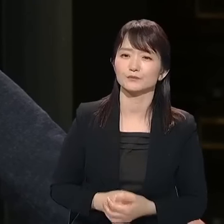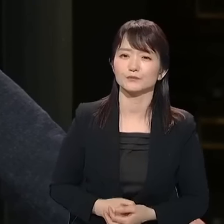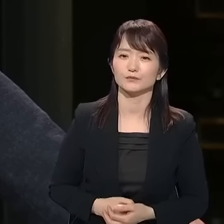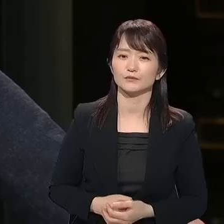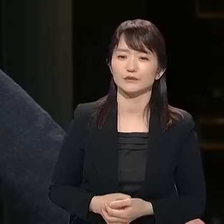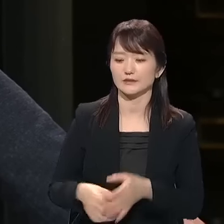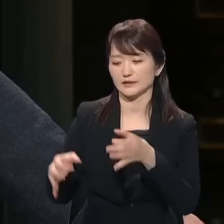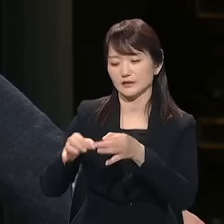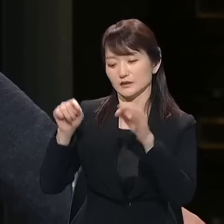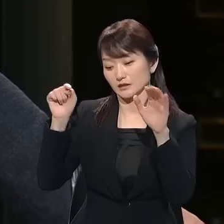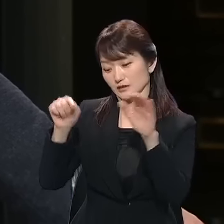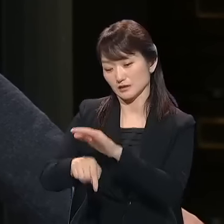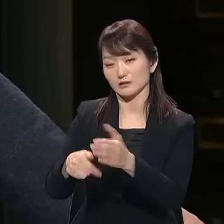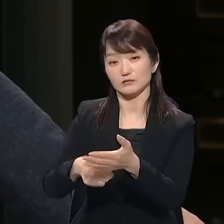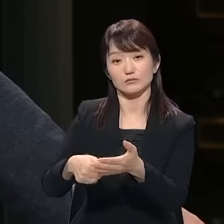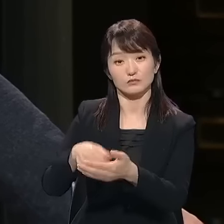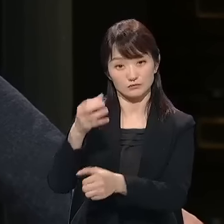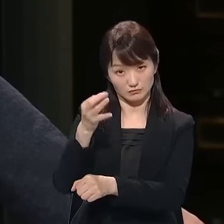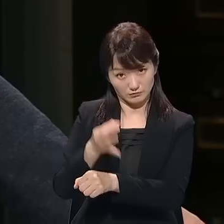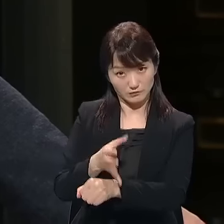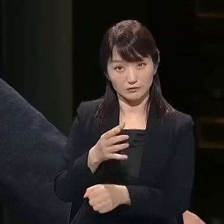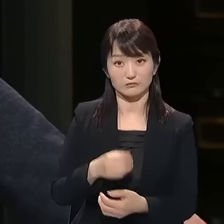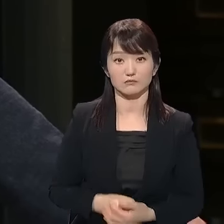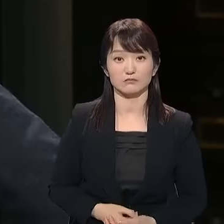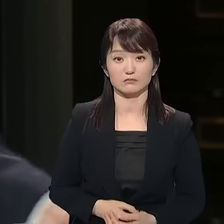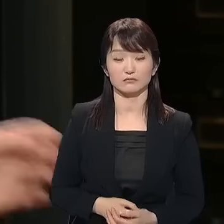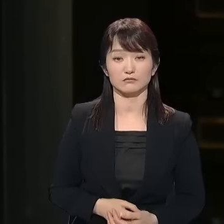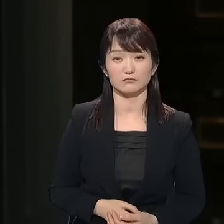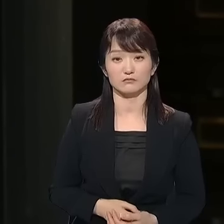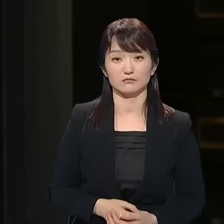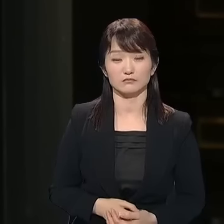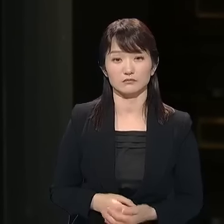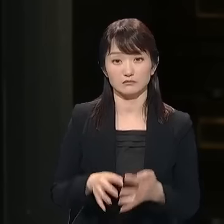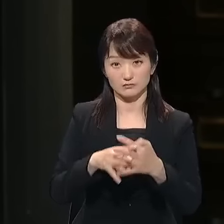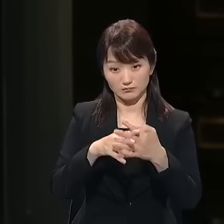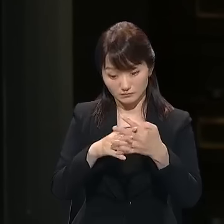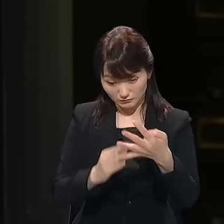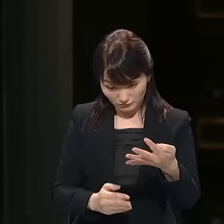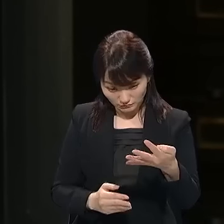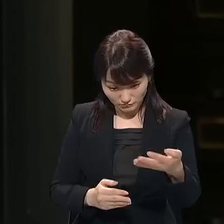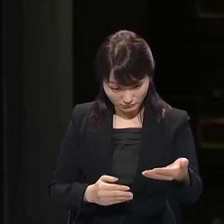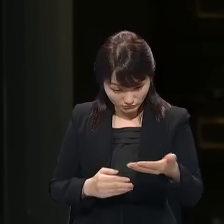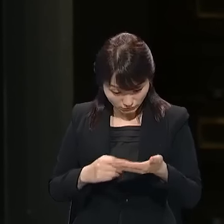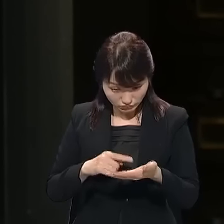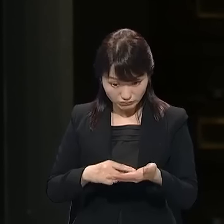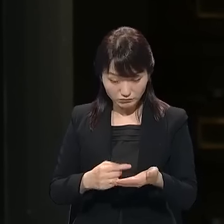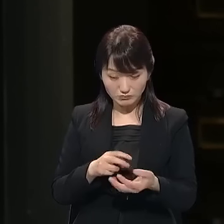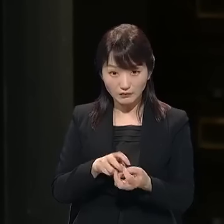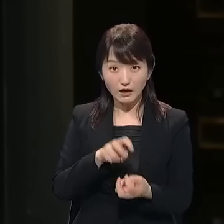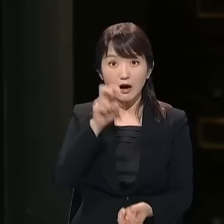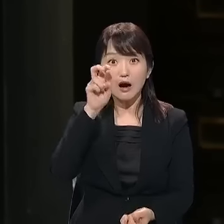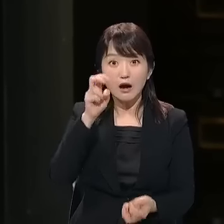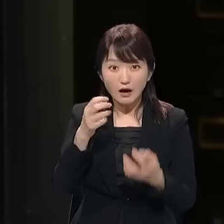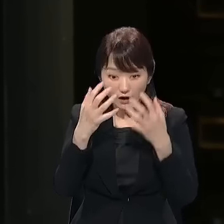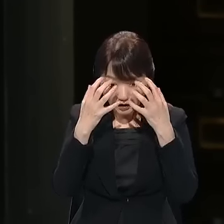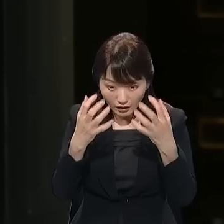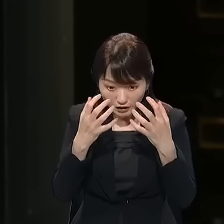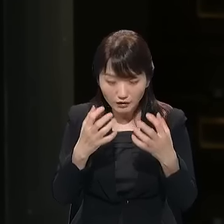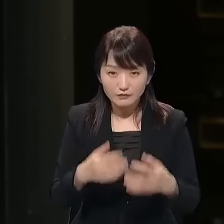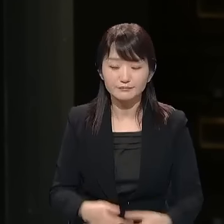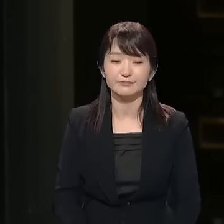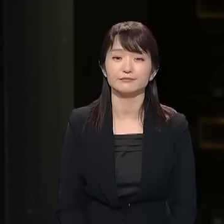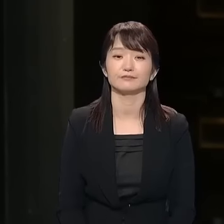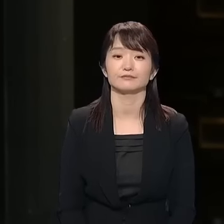샵에서 화장품을 샀대요. 자, 그런데 뒤늦게 이 영수증을 확인하고 정말 깜짝 놀랐다는 겁니다.